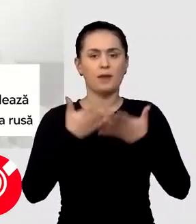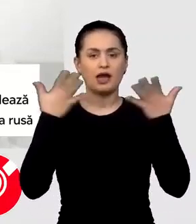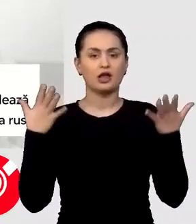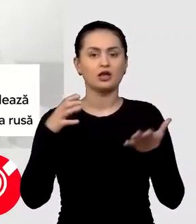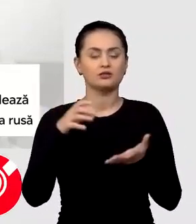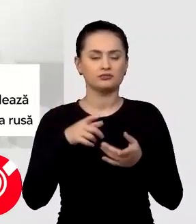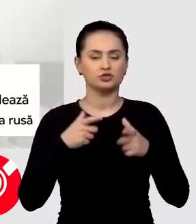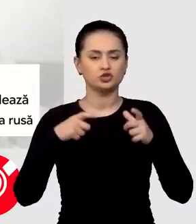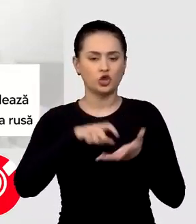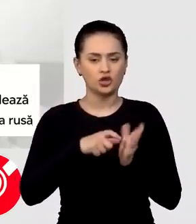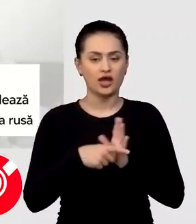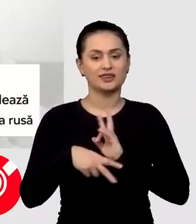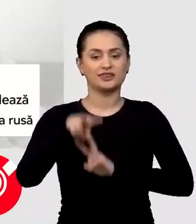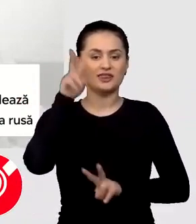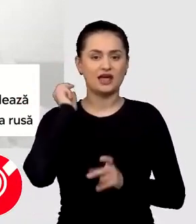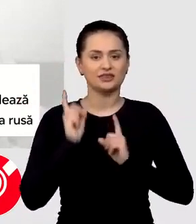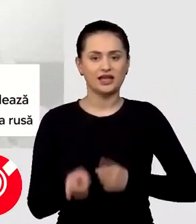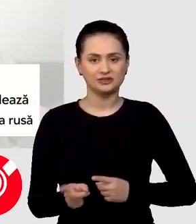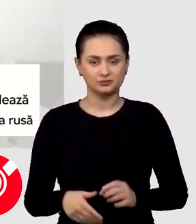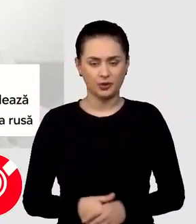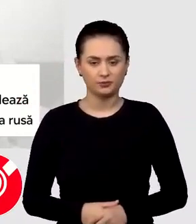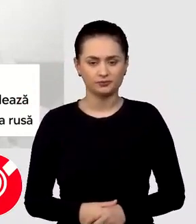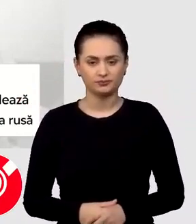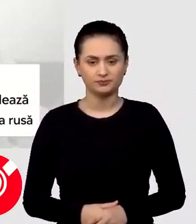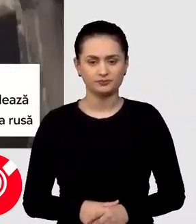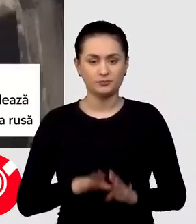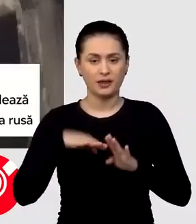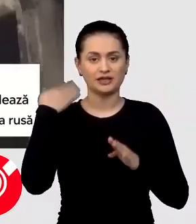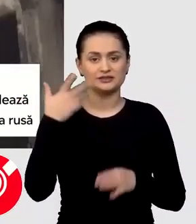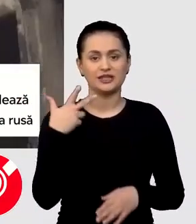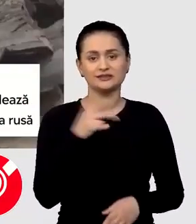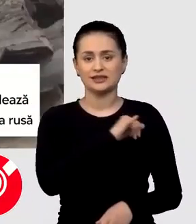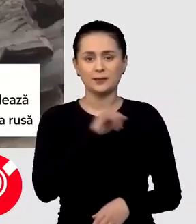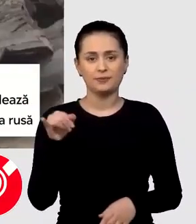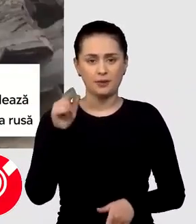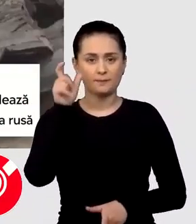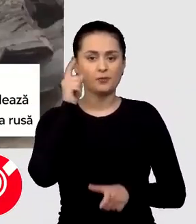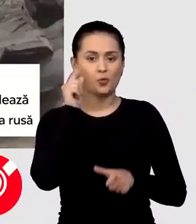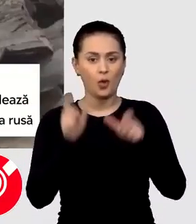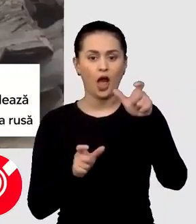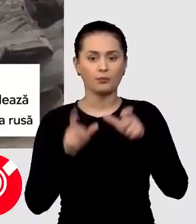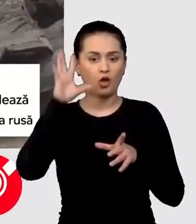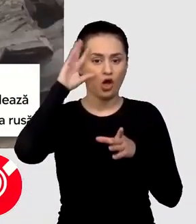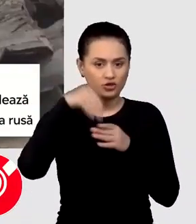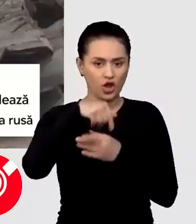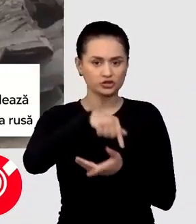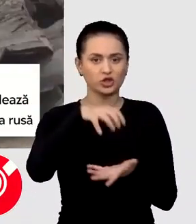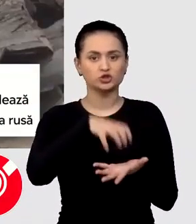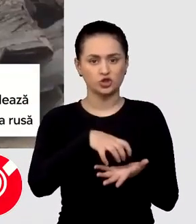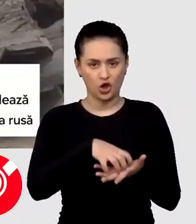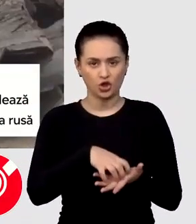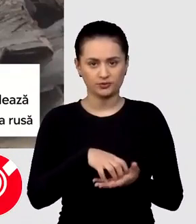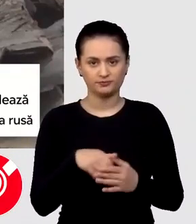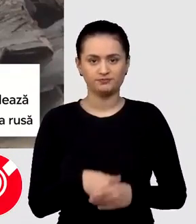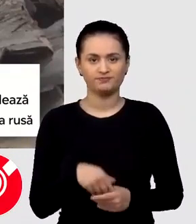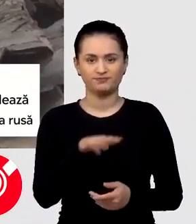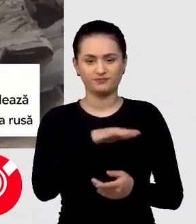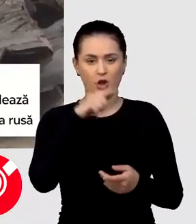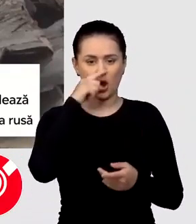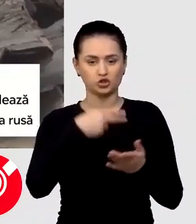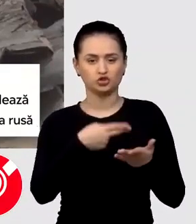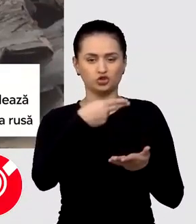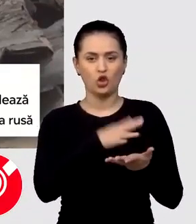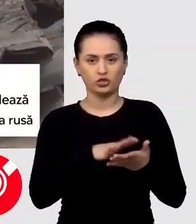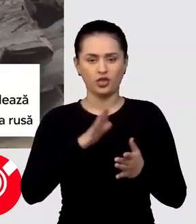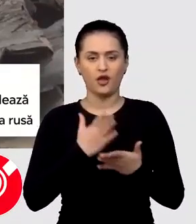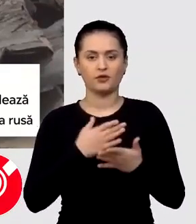mare zonă rezidențială înainte de invazia Ucrainei. Peste 300.000 de persoane locuiau în acest cartier. Nordul Saftivka